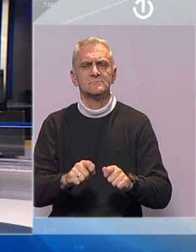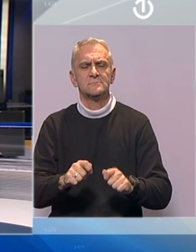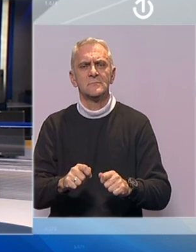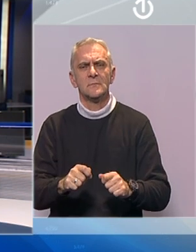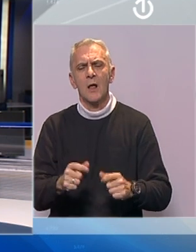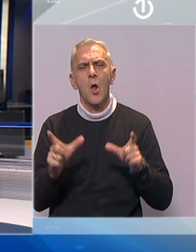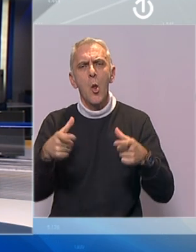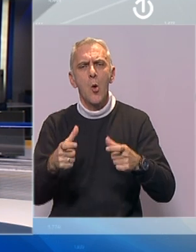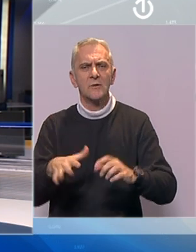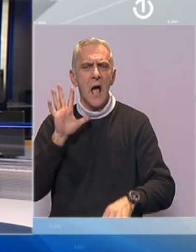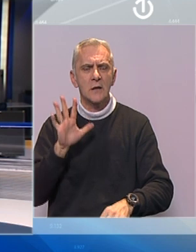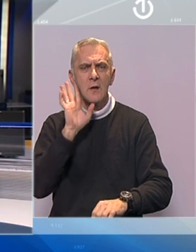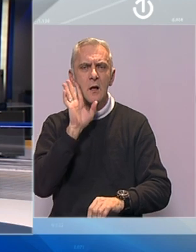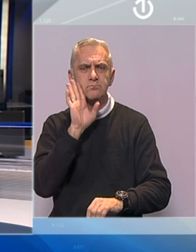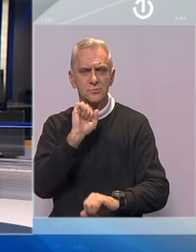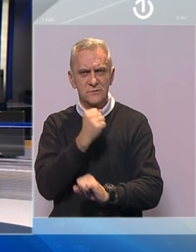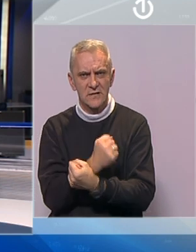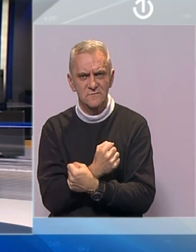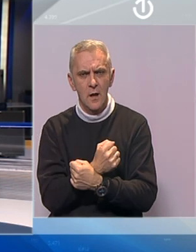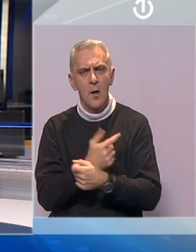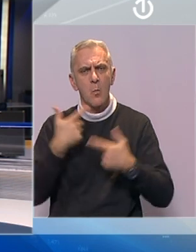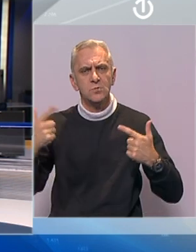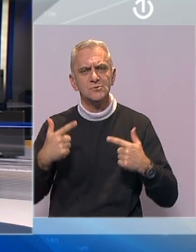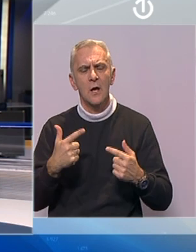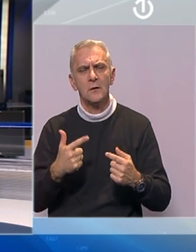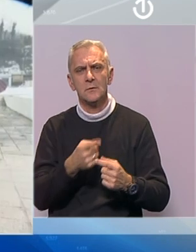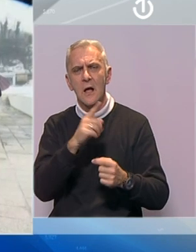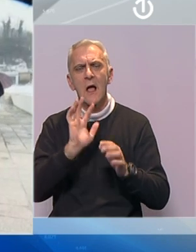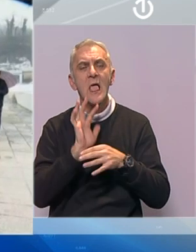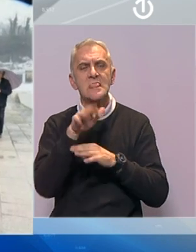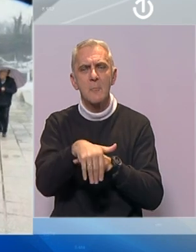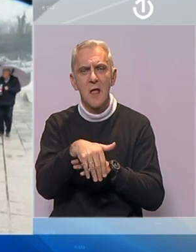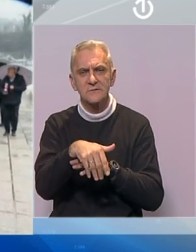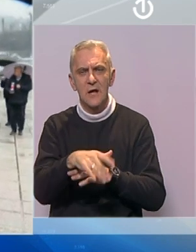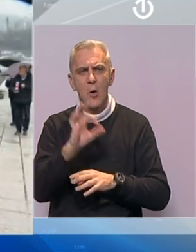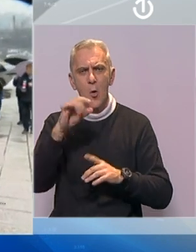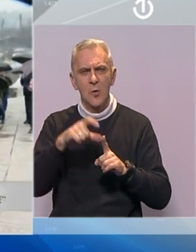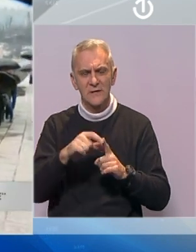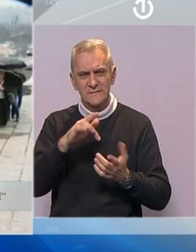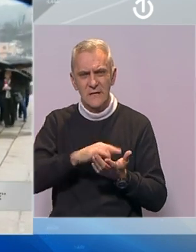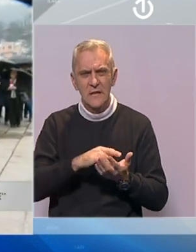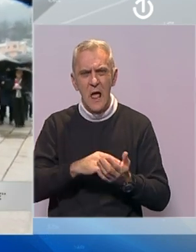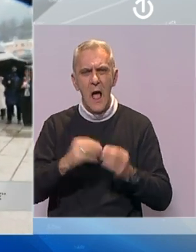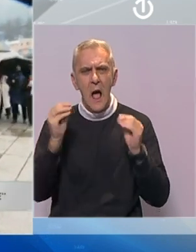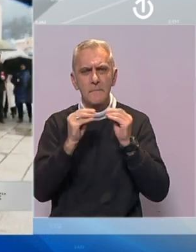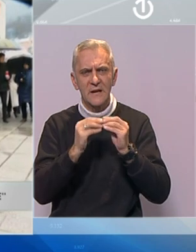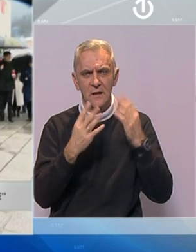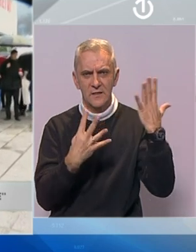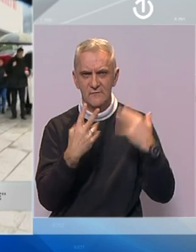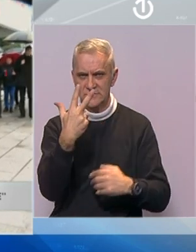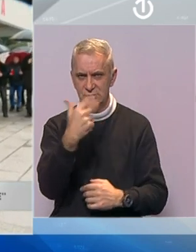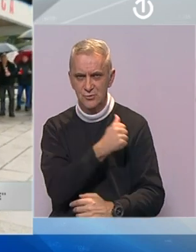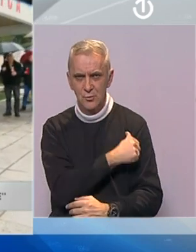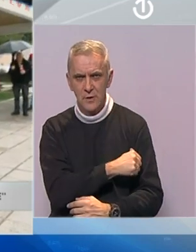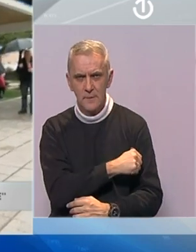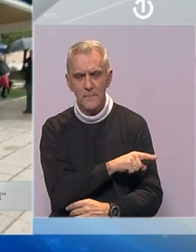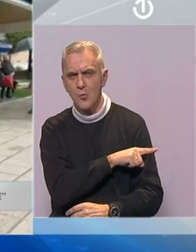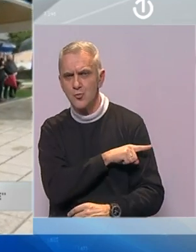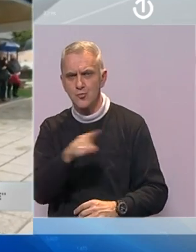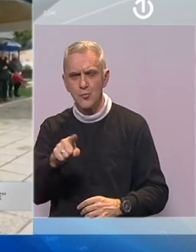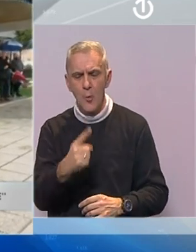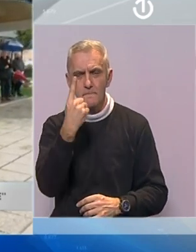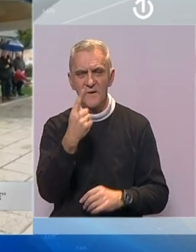logora Armije Republike BiH u Muzeju bitke za ranjenike u Jablanici. Od sredine aprila 1993. do